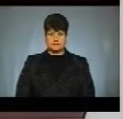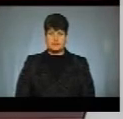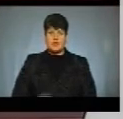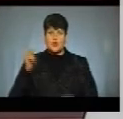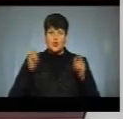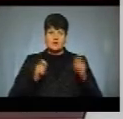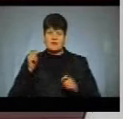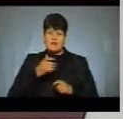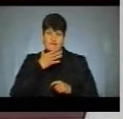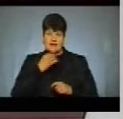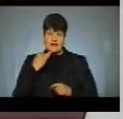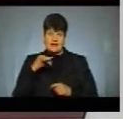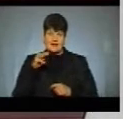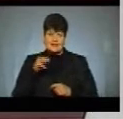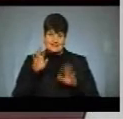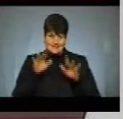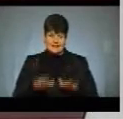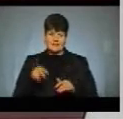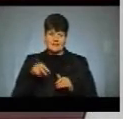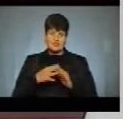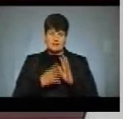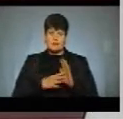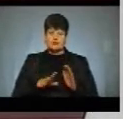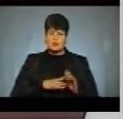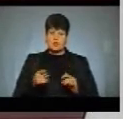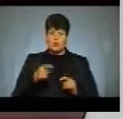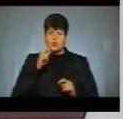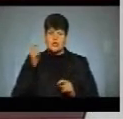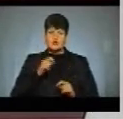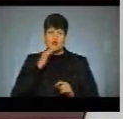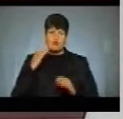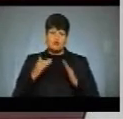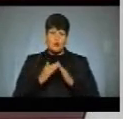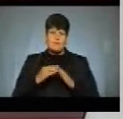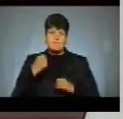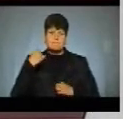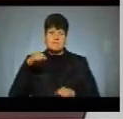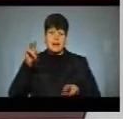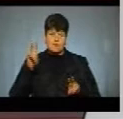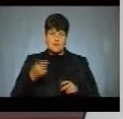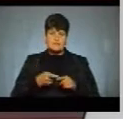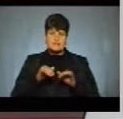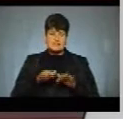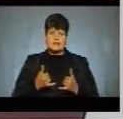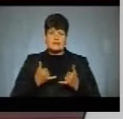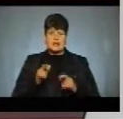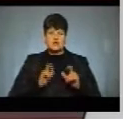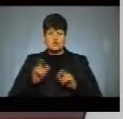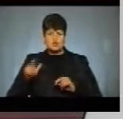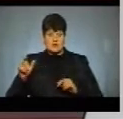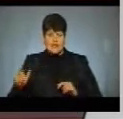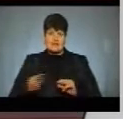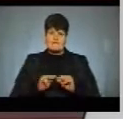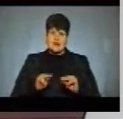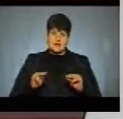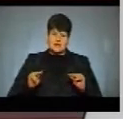Конференція «Файне IT-2019» відбулась у Тернополі в Українському домі «Перемога». Це захід для студентів, викладачів, роботодавців в сфері